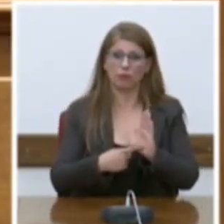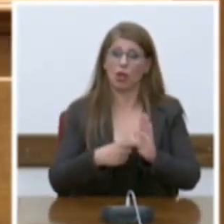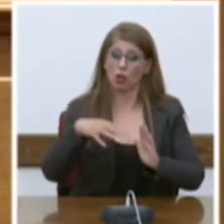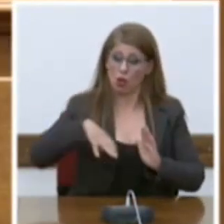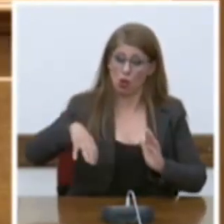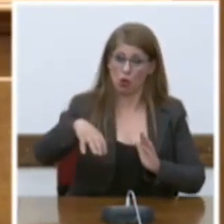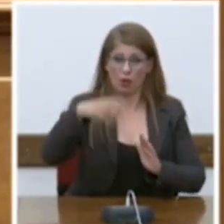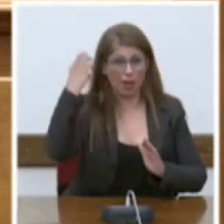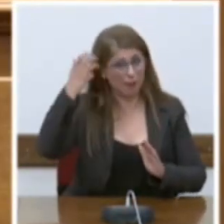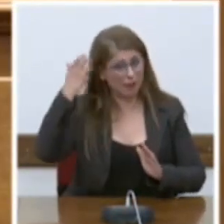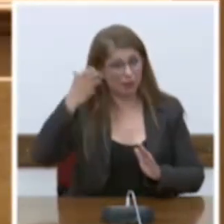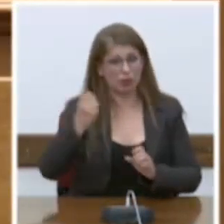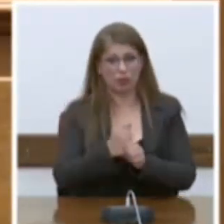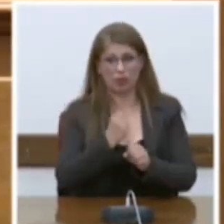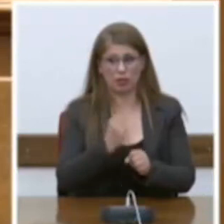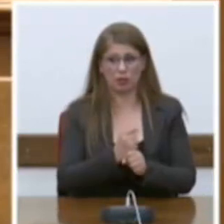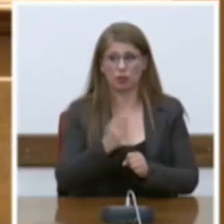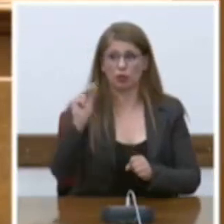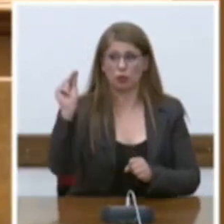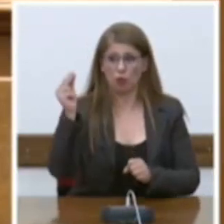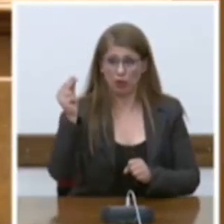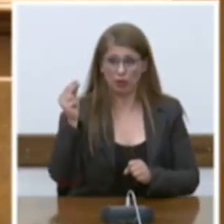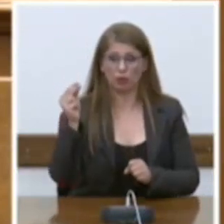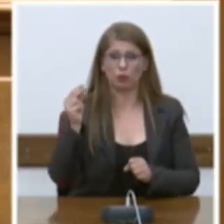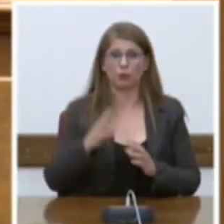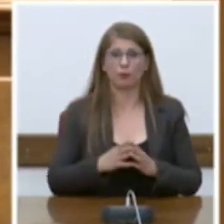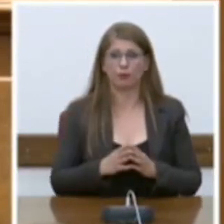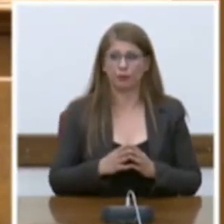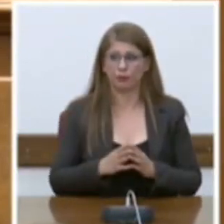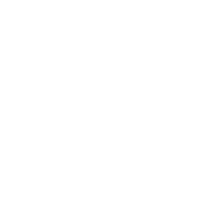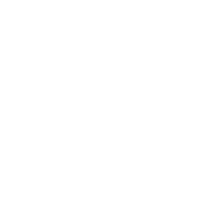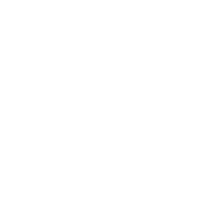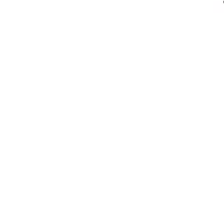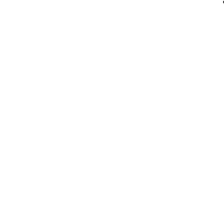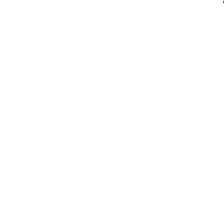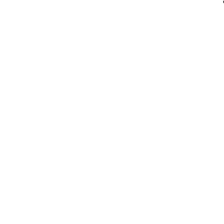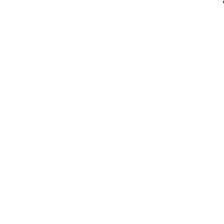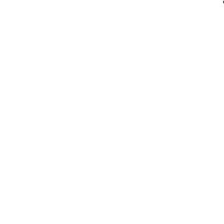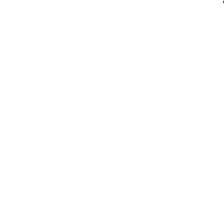της εργασίας, του πολιτισμού και της επιχειρηματικότητας.